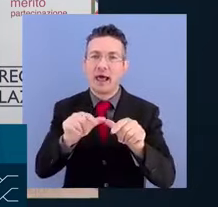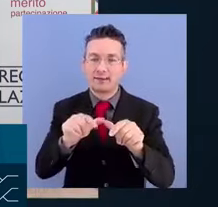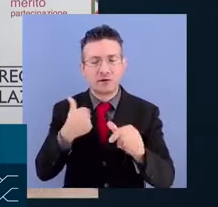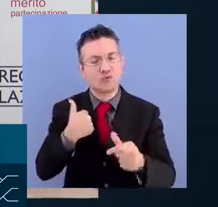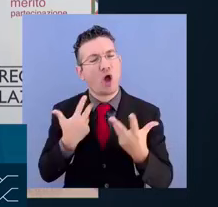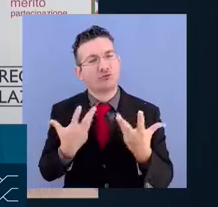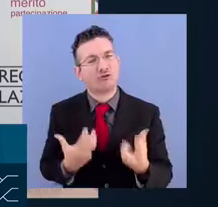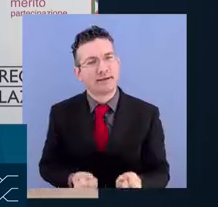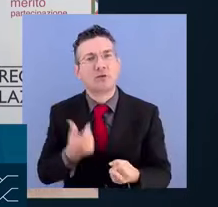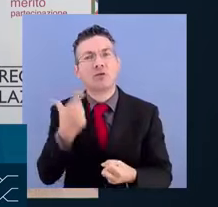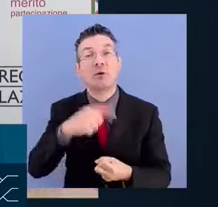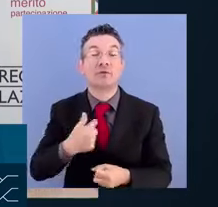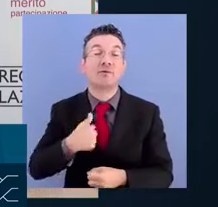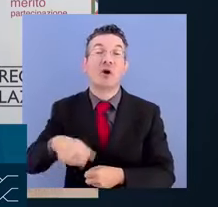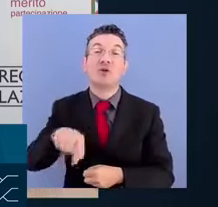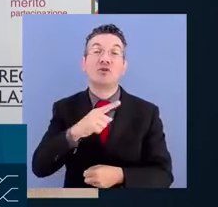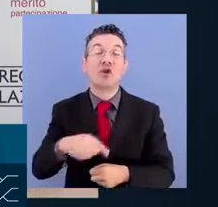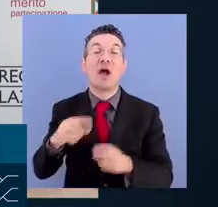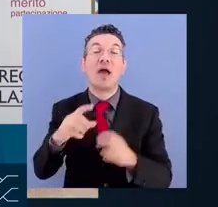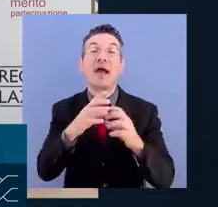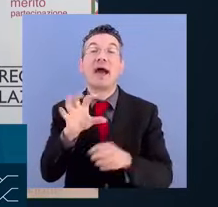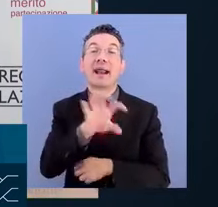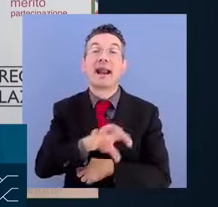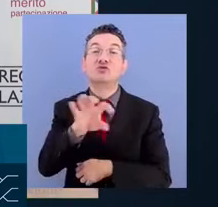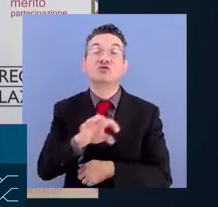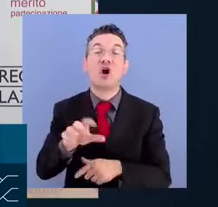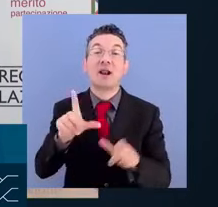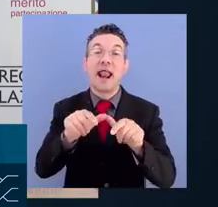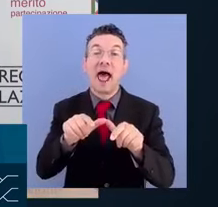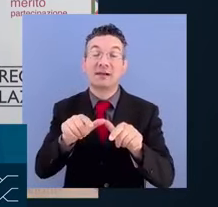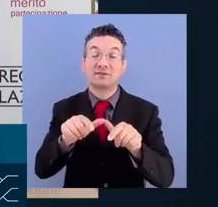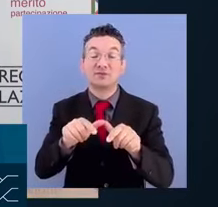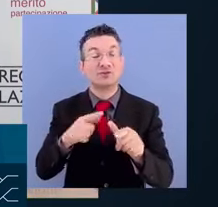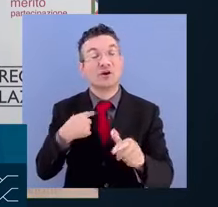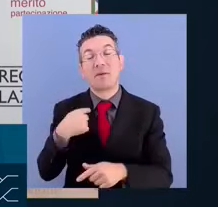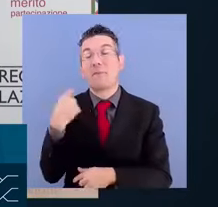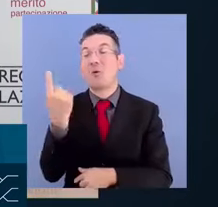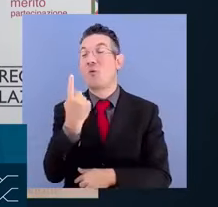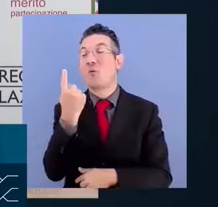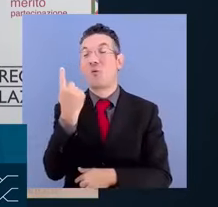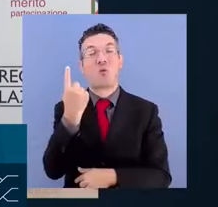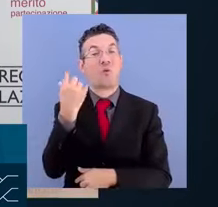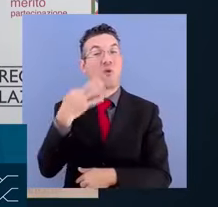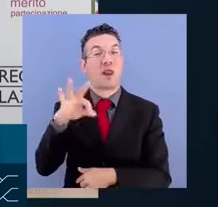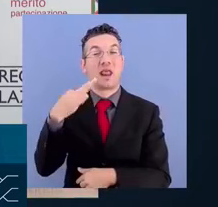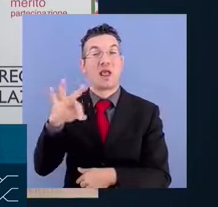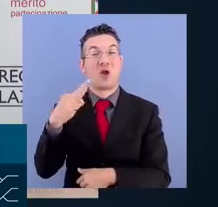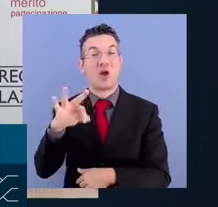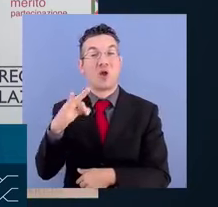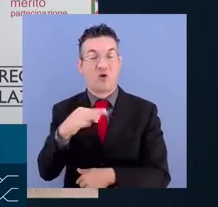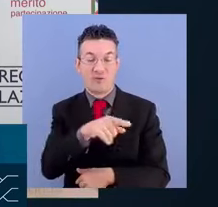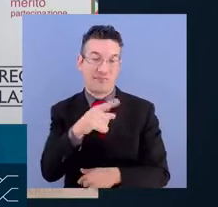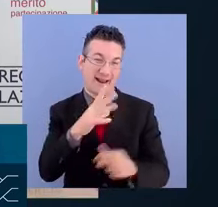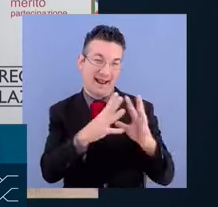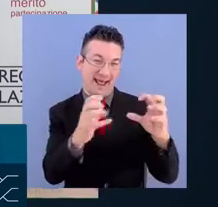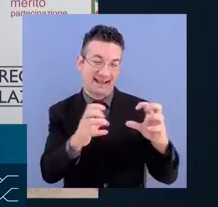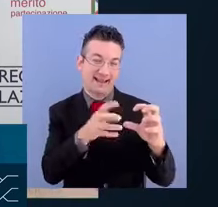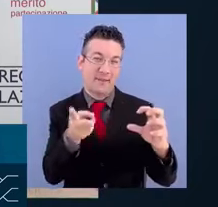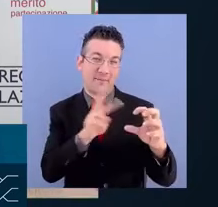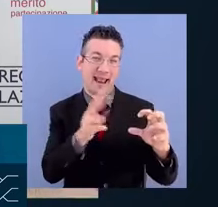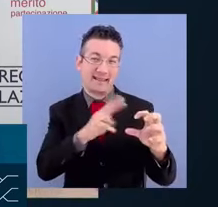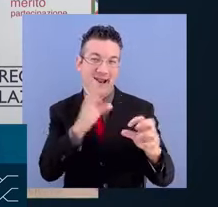come regione lazio rispetto all'ente bilaterale del turismo la voglio dire perché è fondamentale soprattutto in un periodo come questo